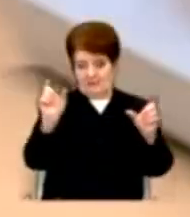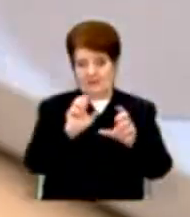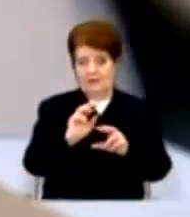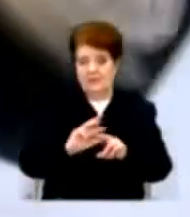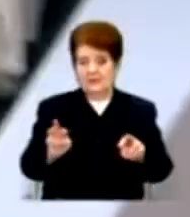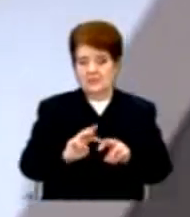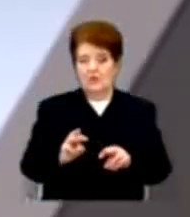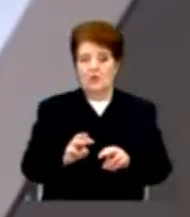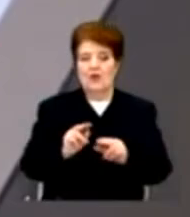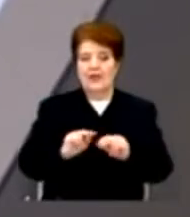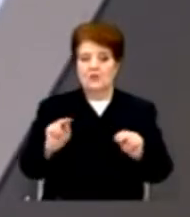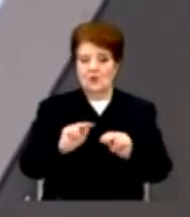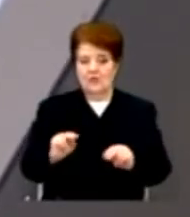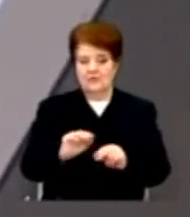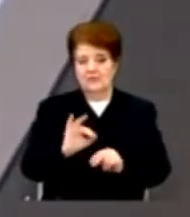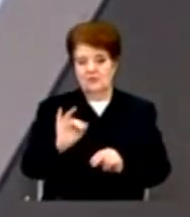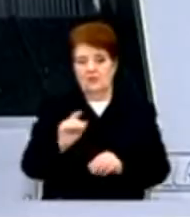Cercetării.